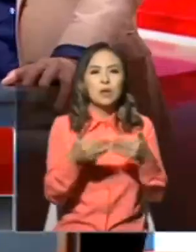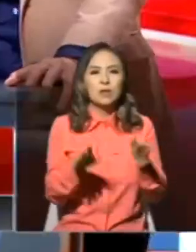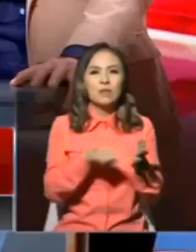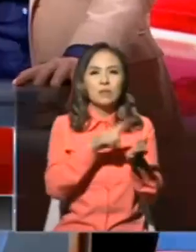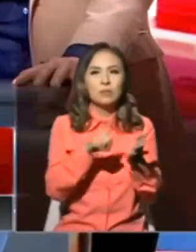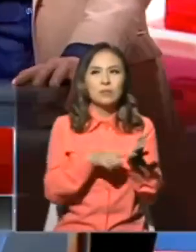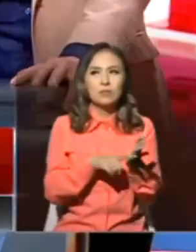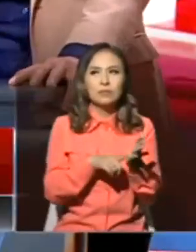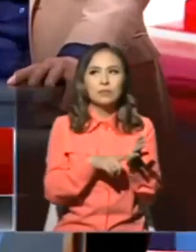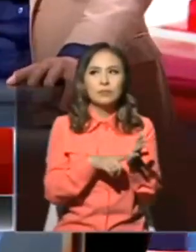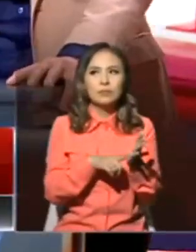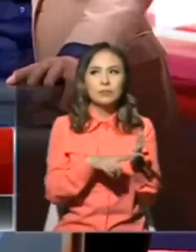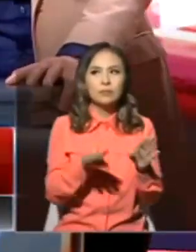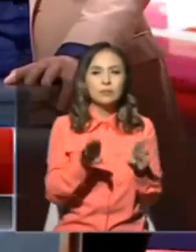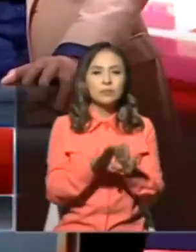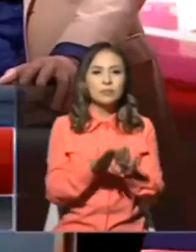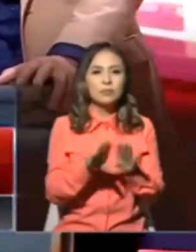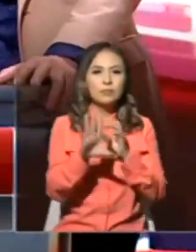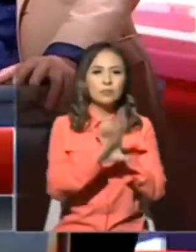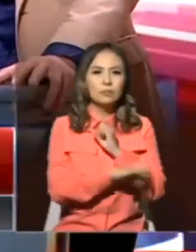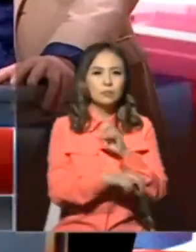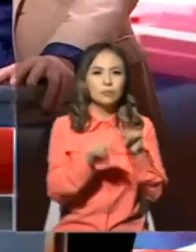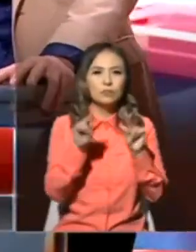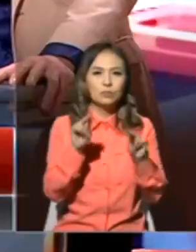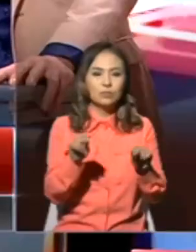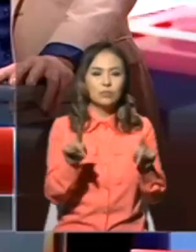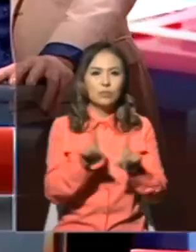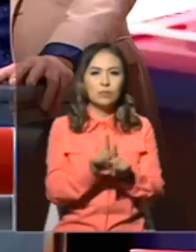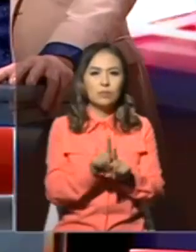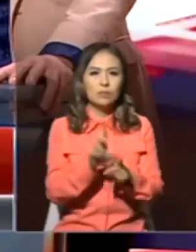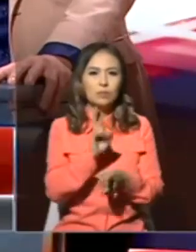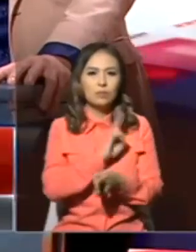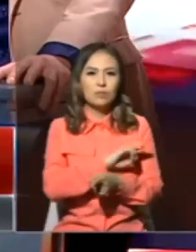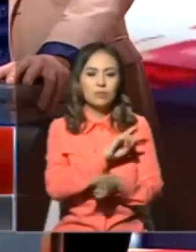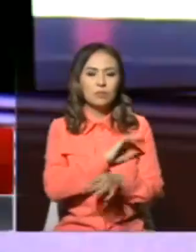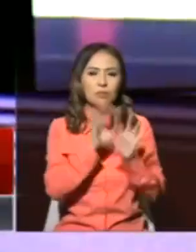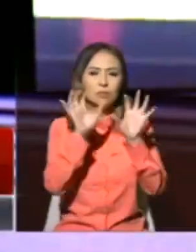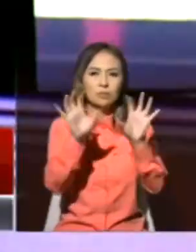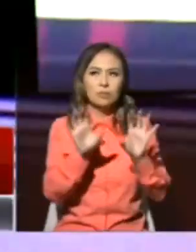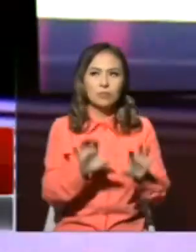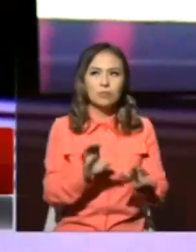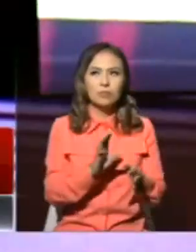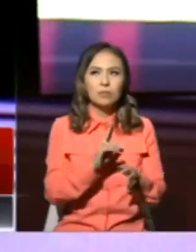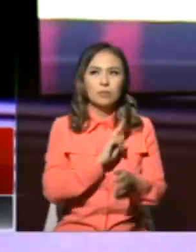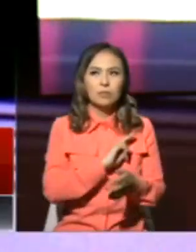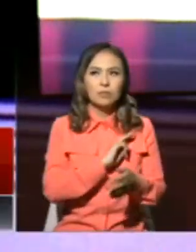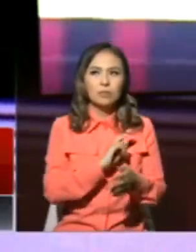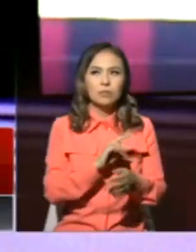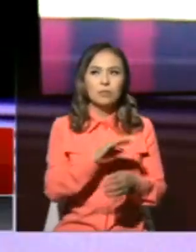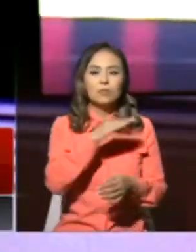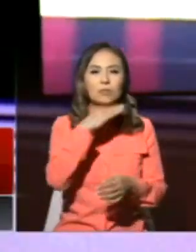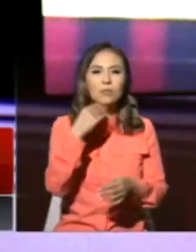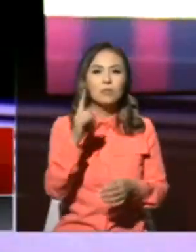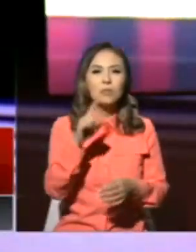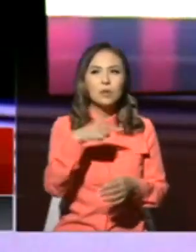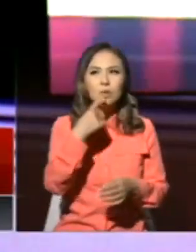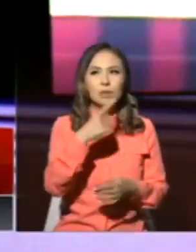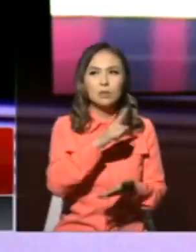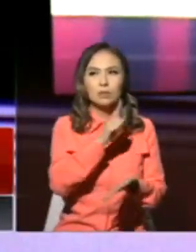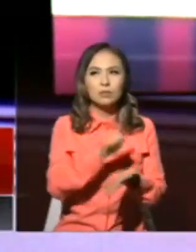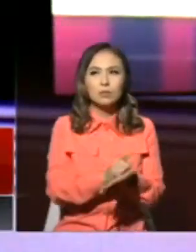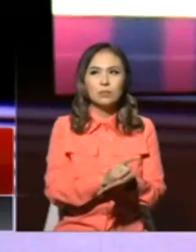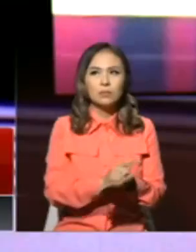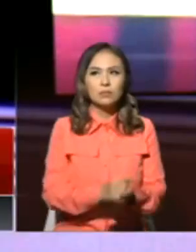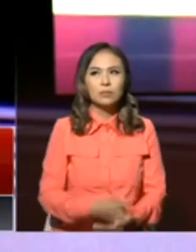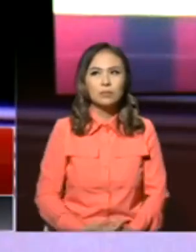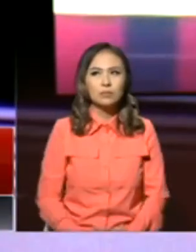ашық сұрақ. Ақыры осындай адал, сіз айтқанша осы заңды түрде жұмыс істеп жатсаңыздар, онда бұның артында кім тұрғанын ашық